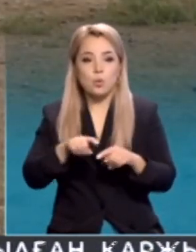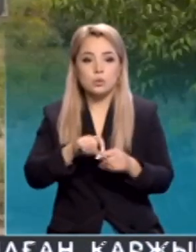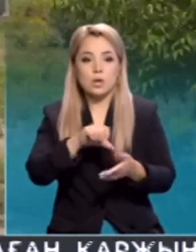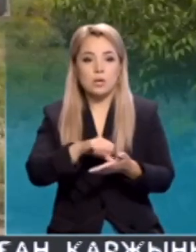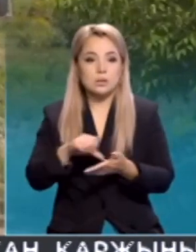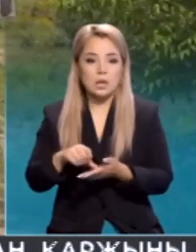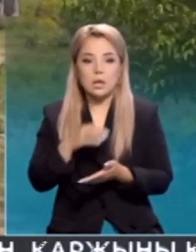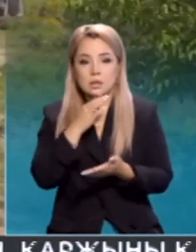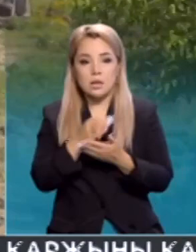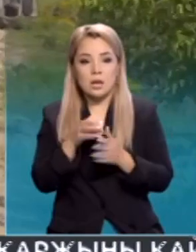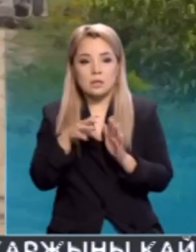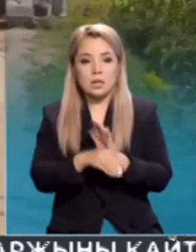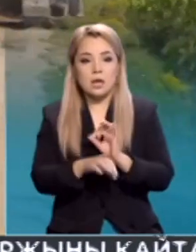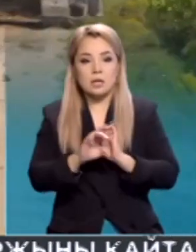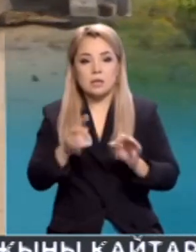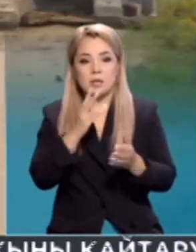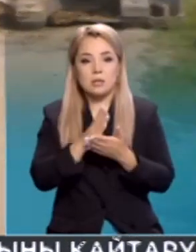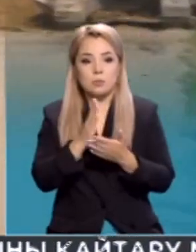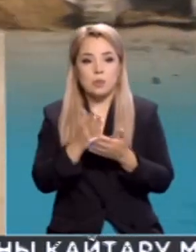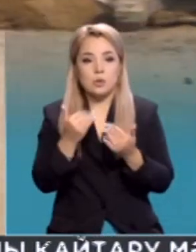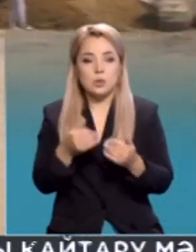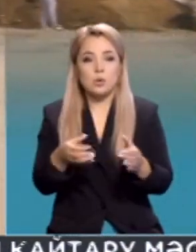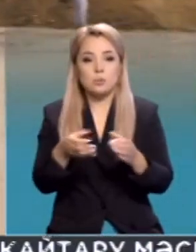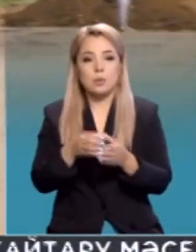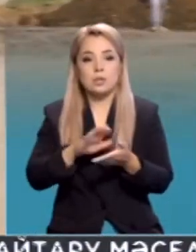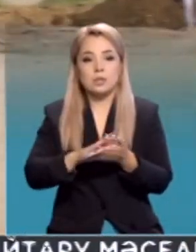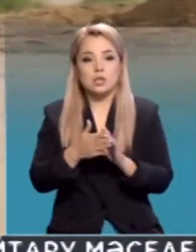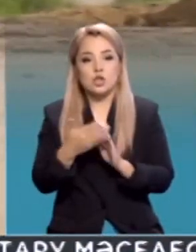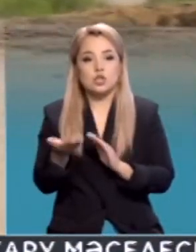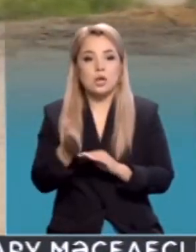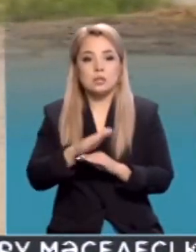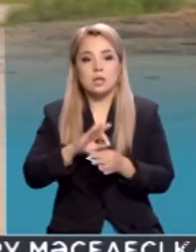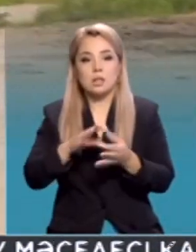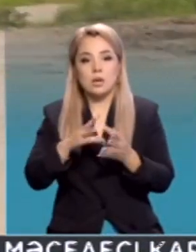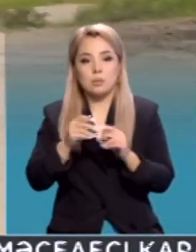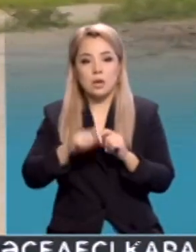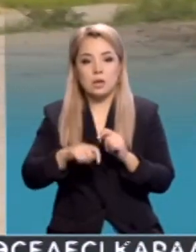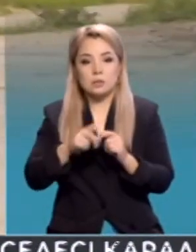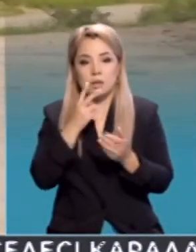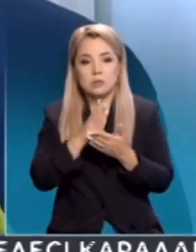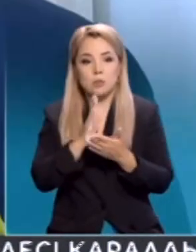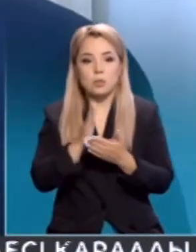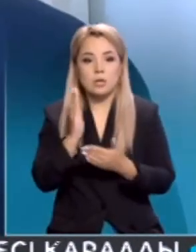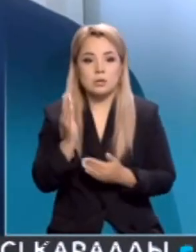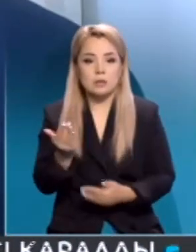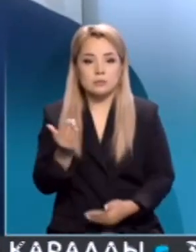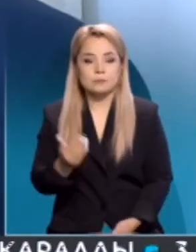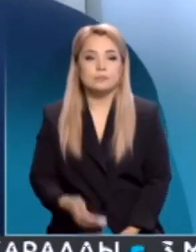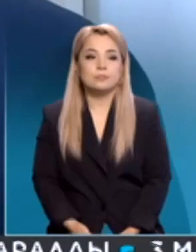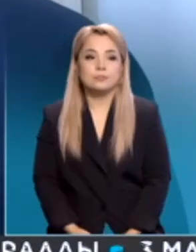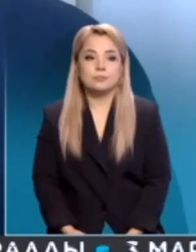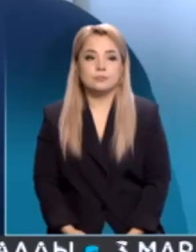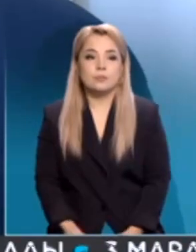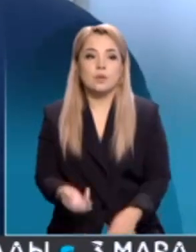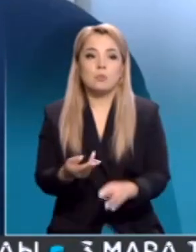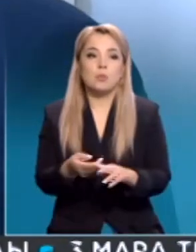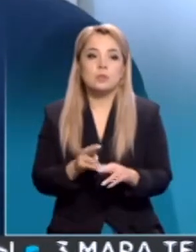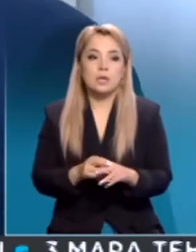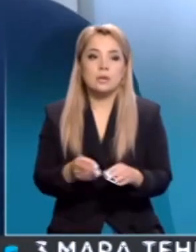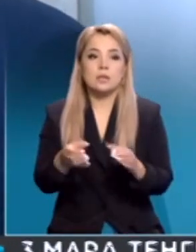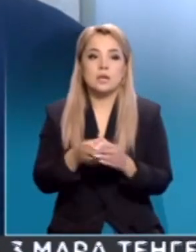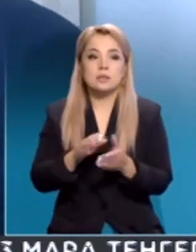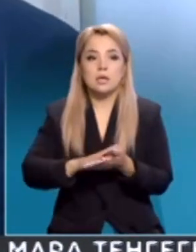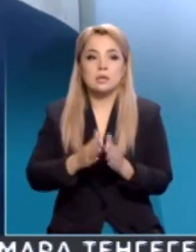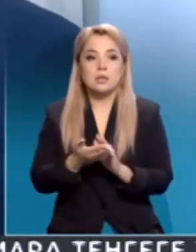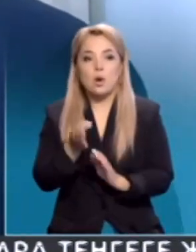өкілдері келетіндігін айтты. Сол кезде қордаланған мәселе жан-жақты қаралмақ. У нас очень большая проблема. Облыс транзиттік